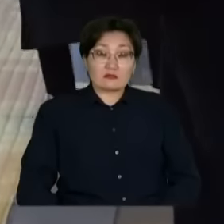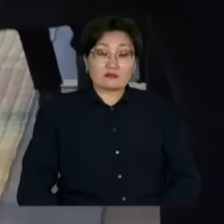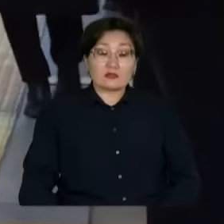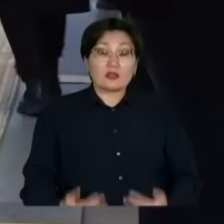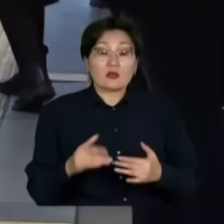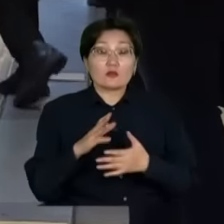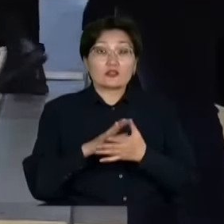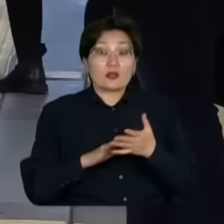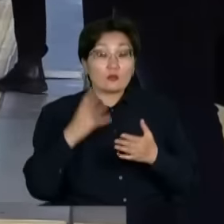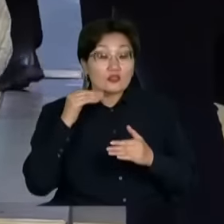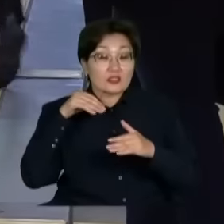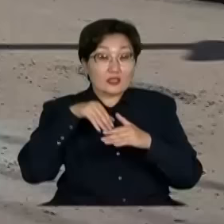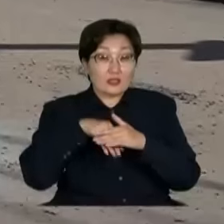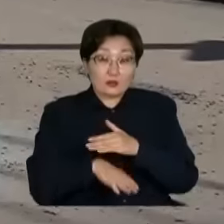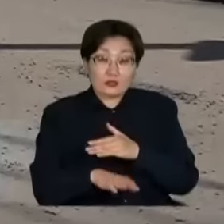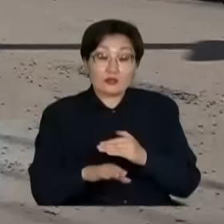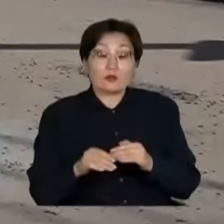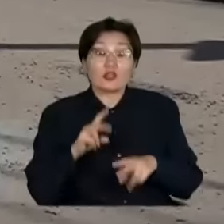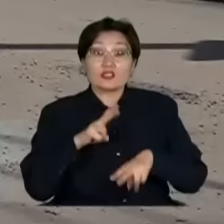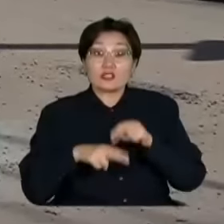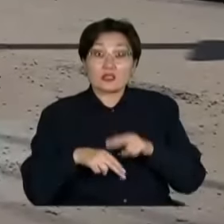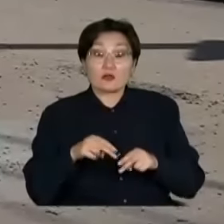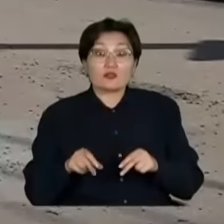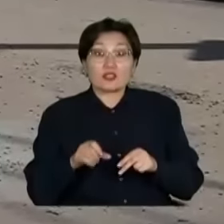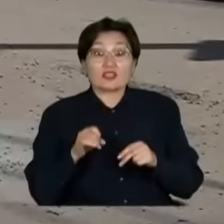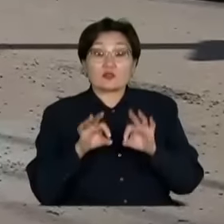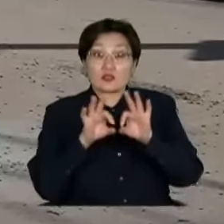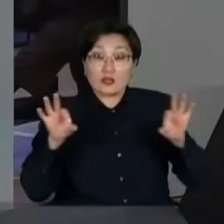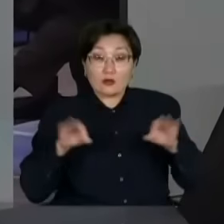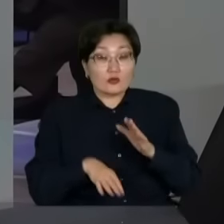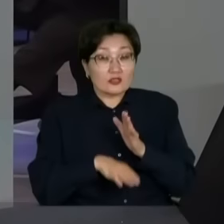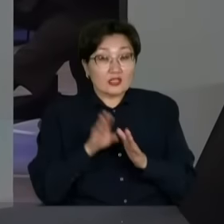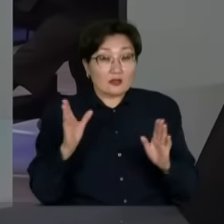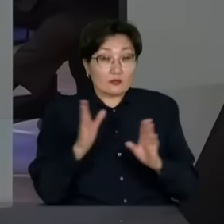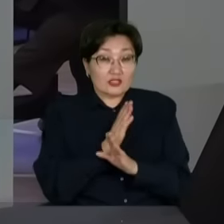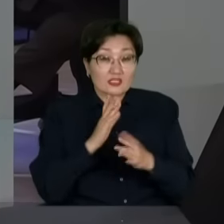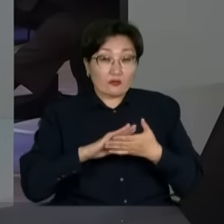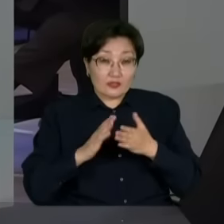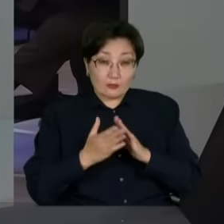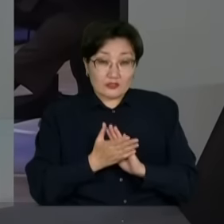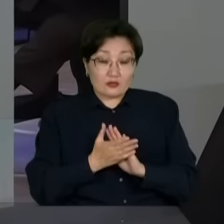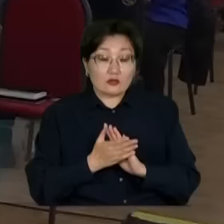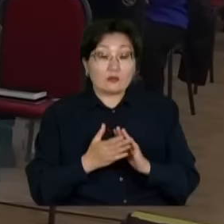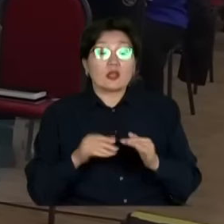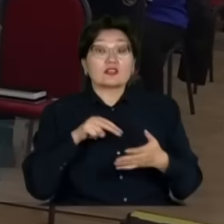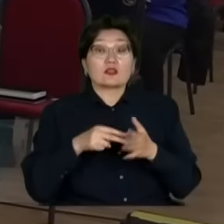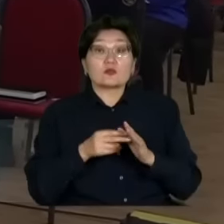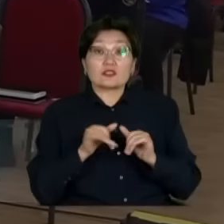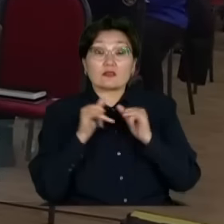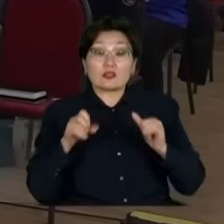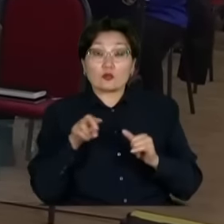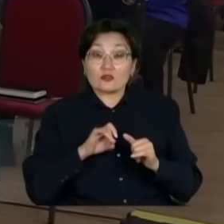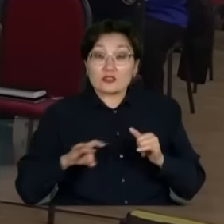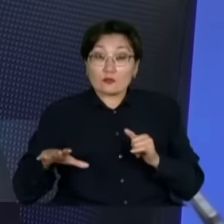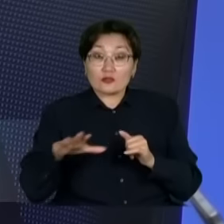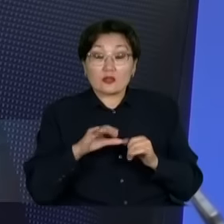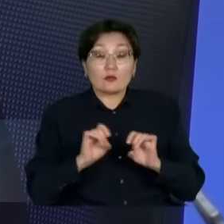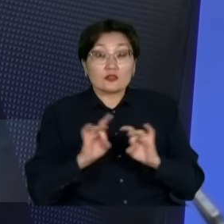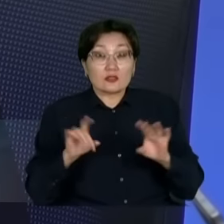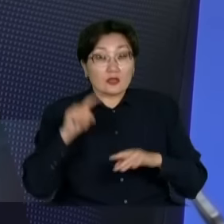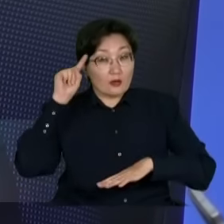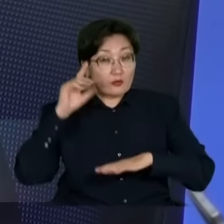продление Алматинского метрополитена строительство инженерных сетей и улучшения экологической обстановки планами развития Трук сийского района поделился